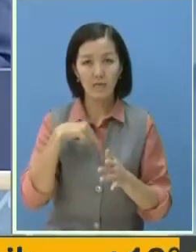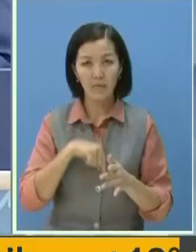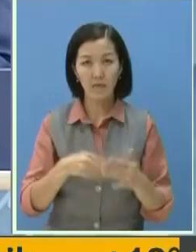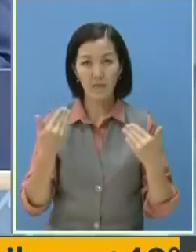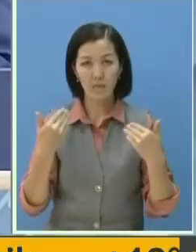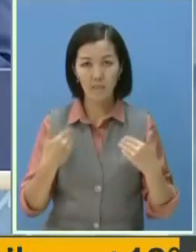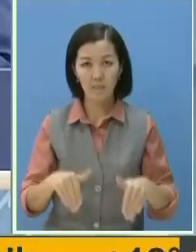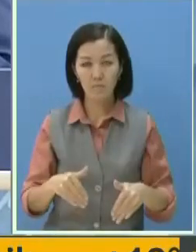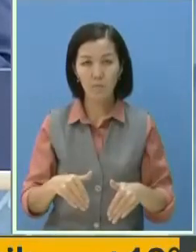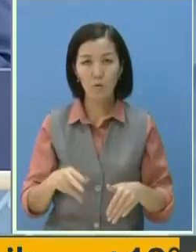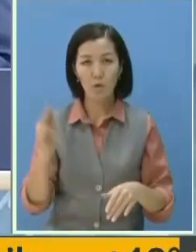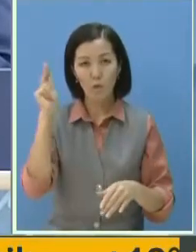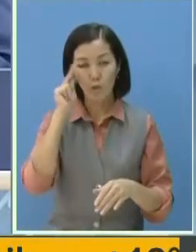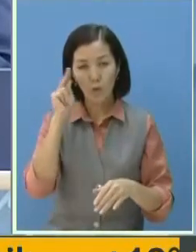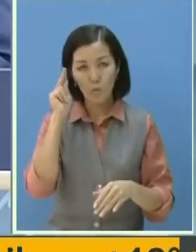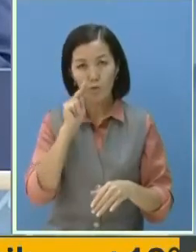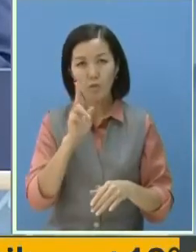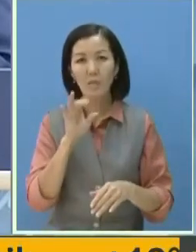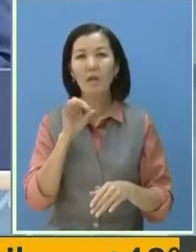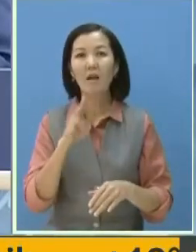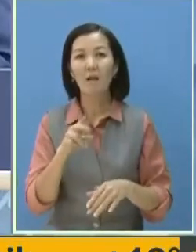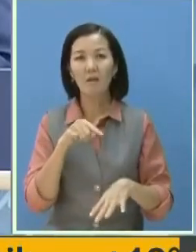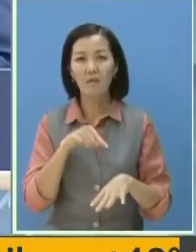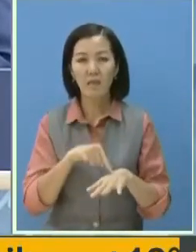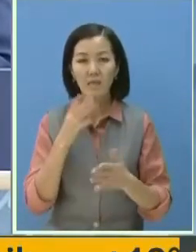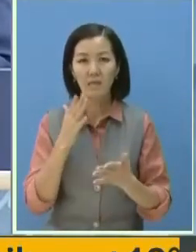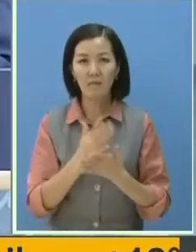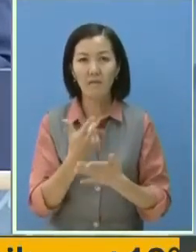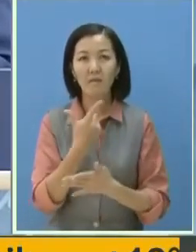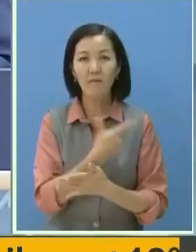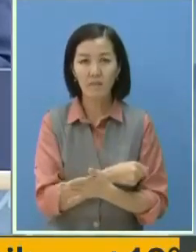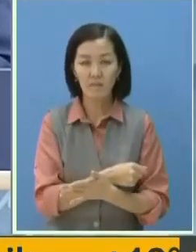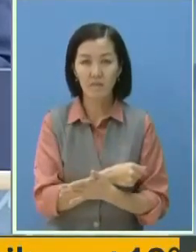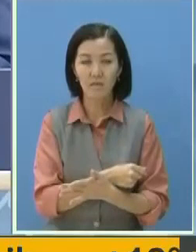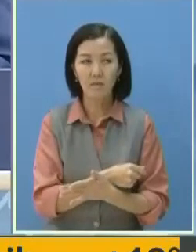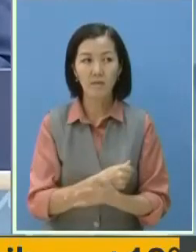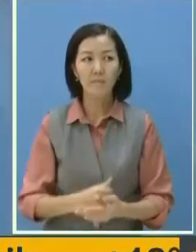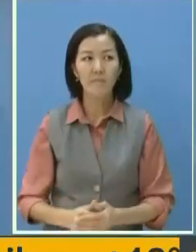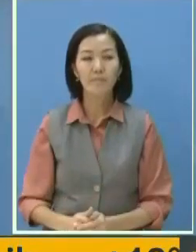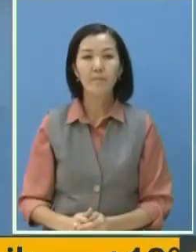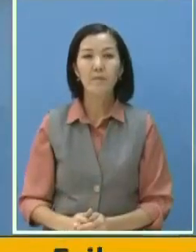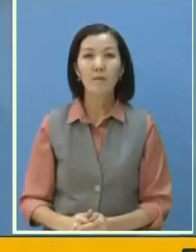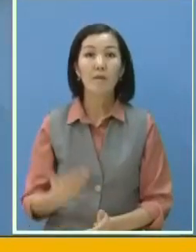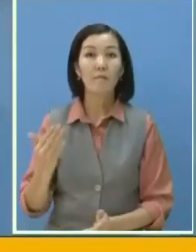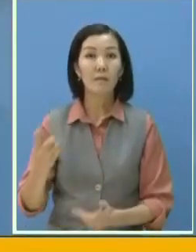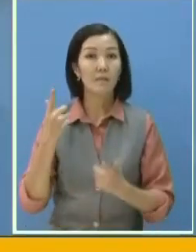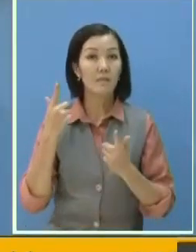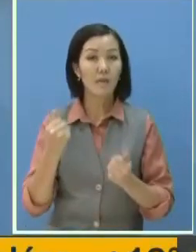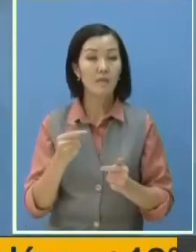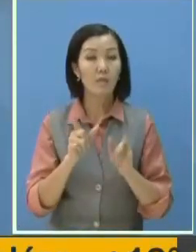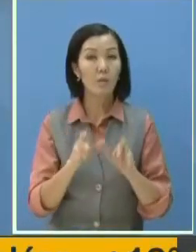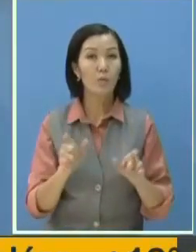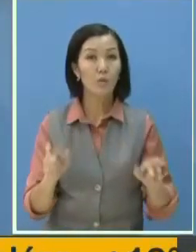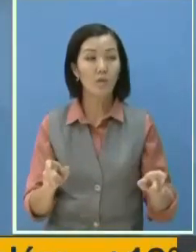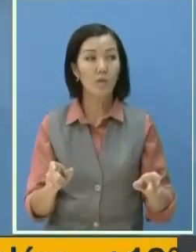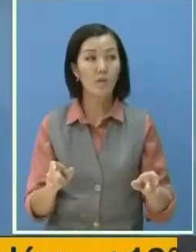организм научить, как реагировать, как бороться. Но вы знаете, люди,